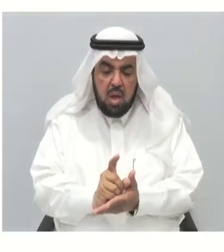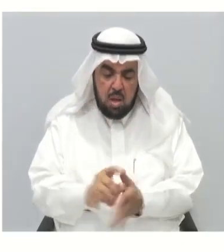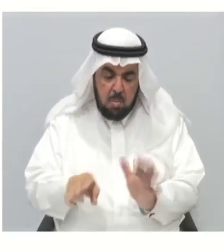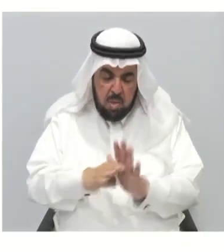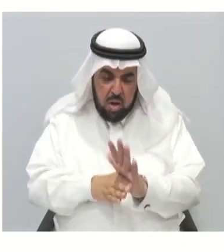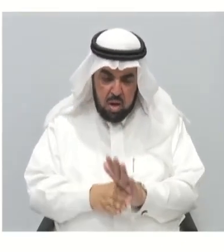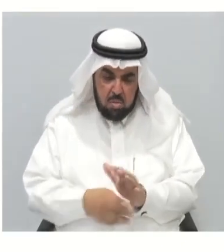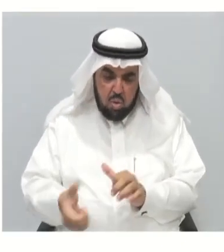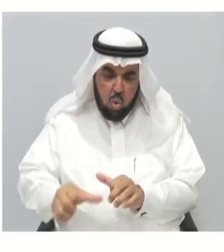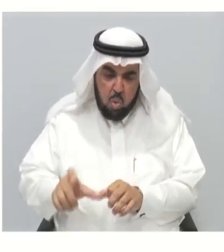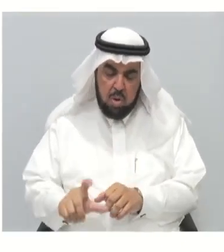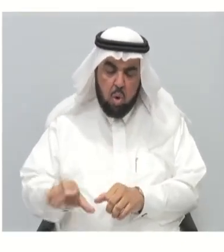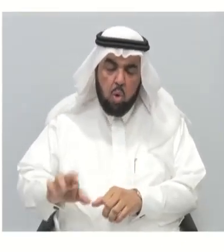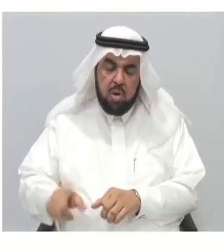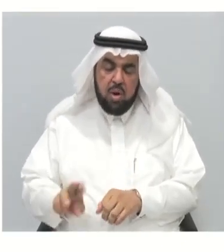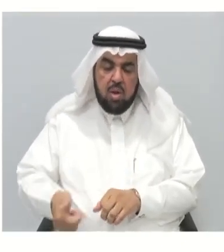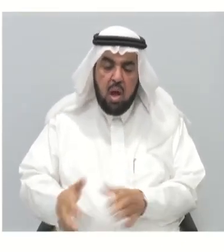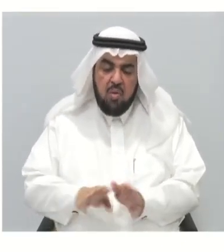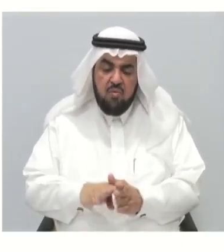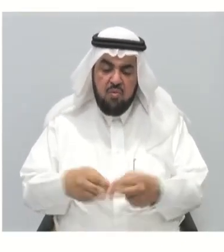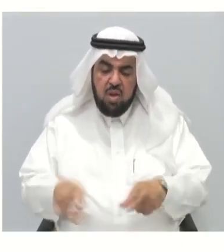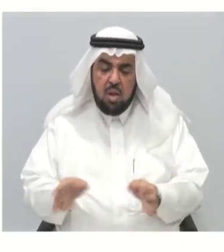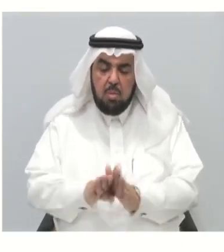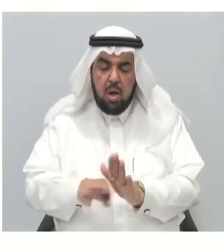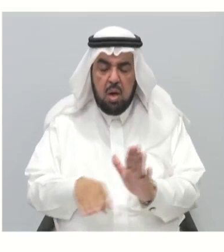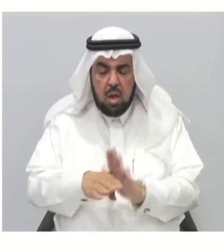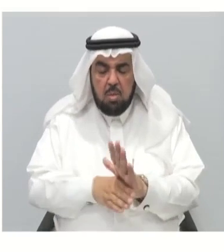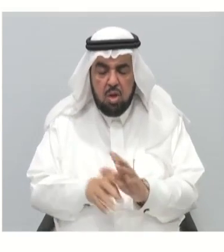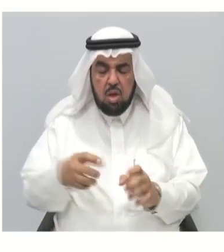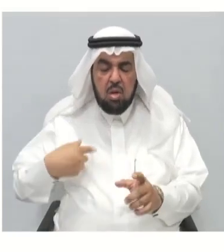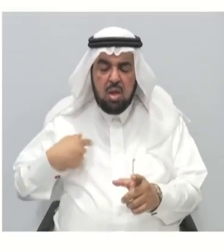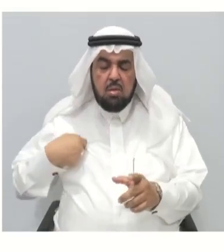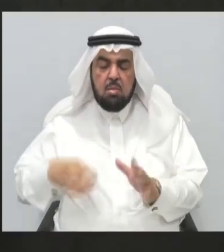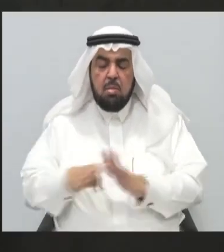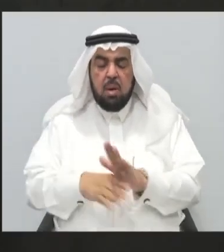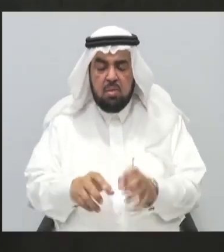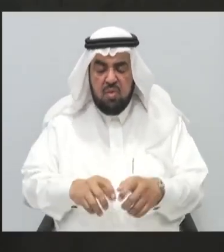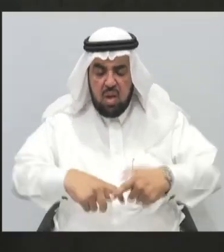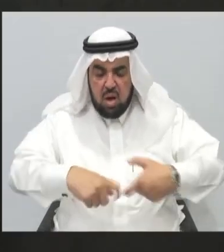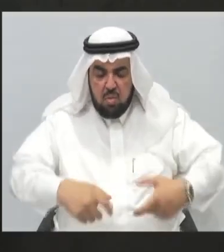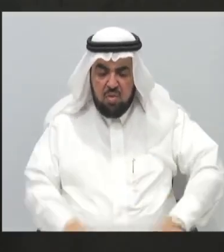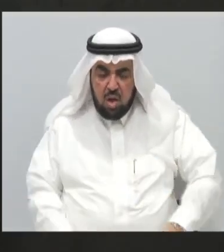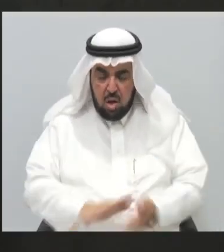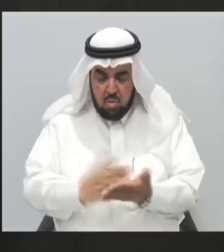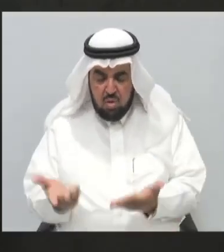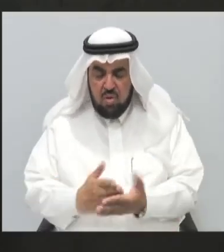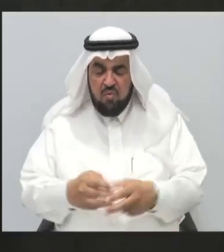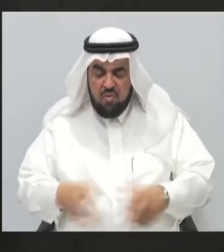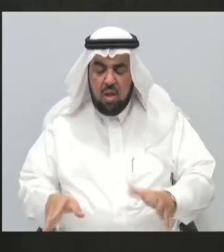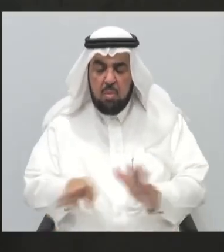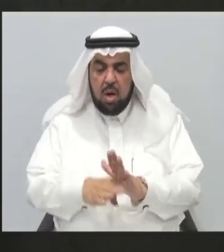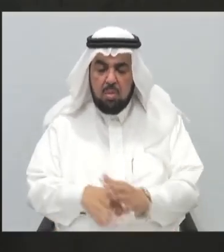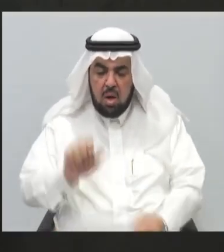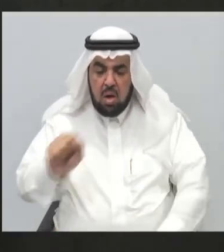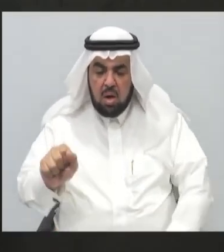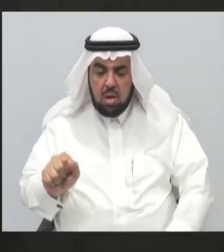وقمنا بفتح البرنامج من خلال كتابه الموقع في الرابط واستخدمنا المتصفح لفتح البرنامج الخاص